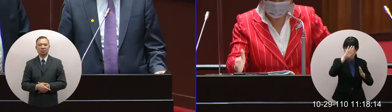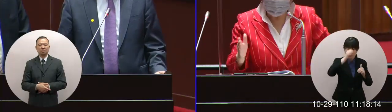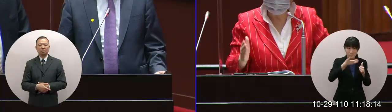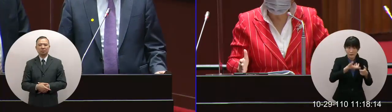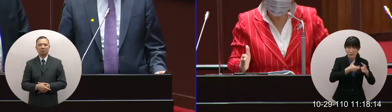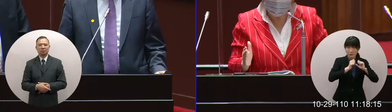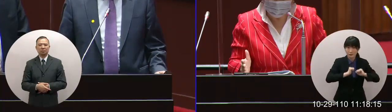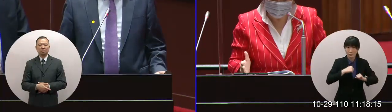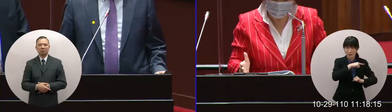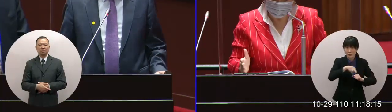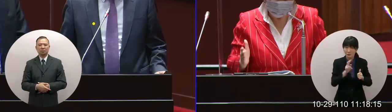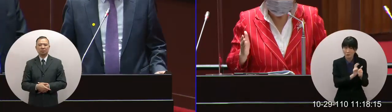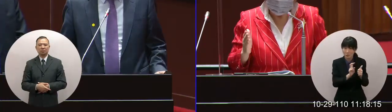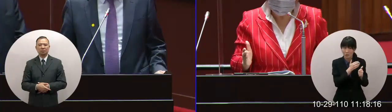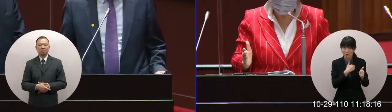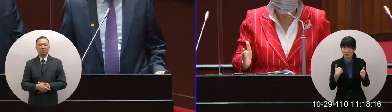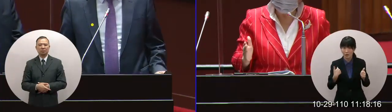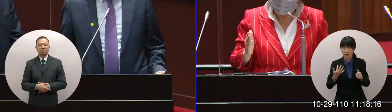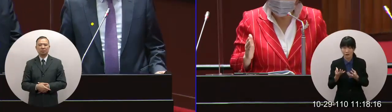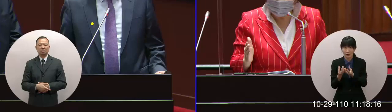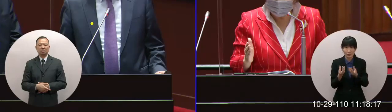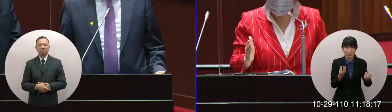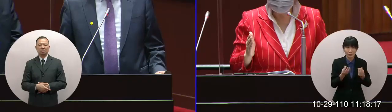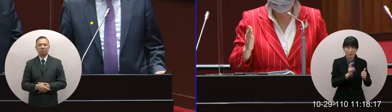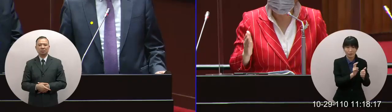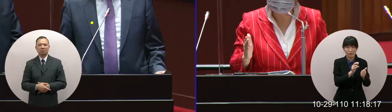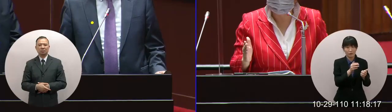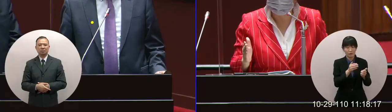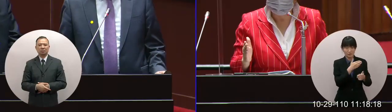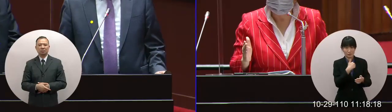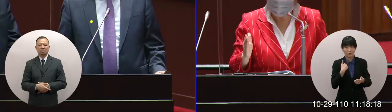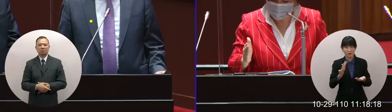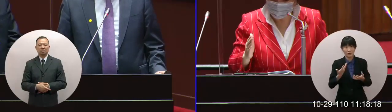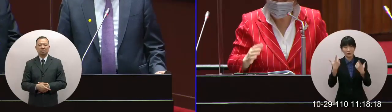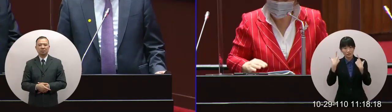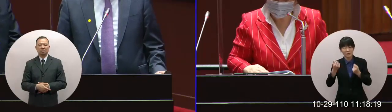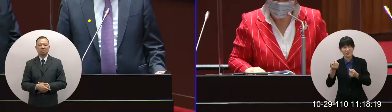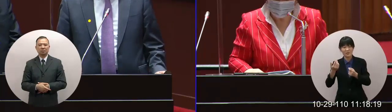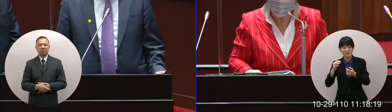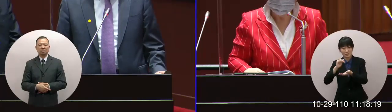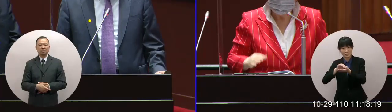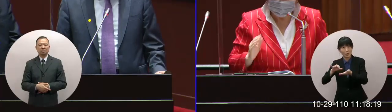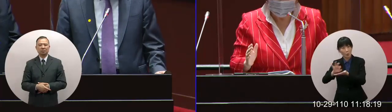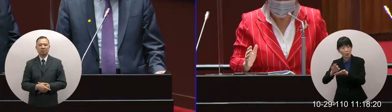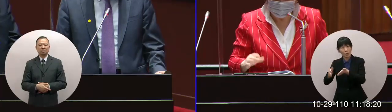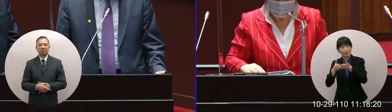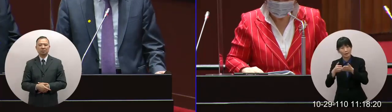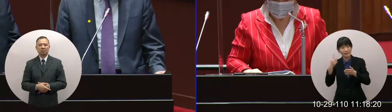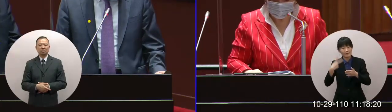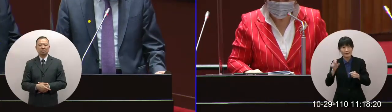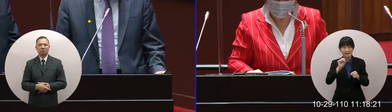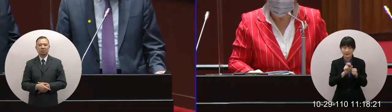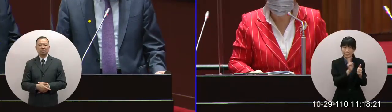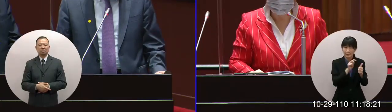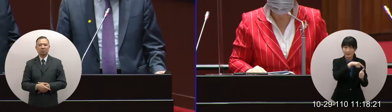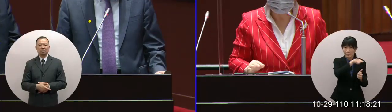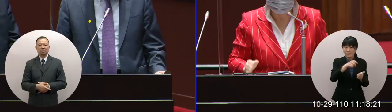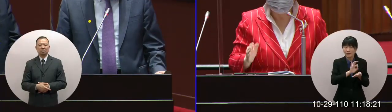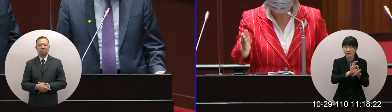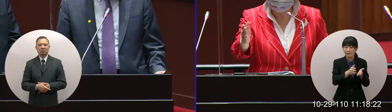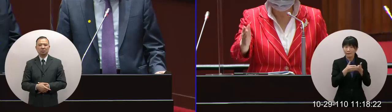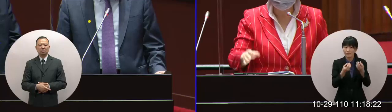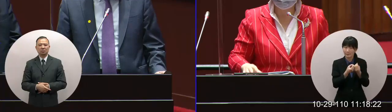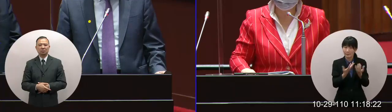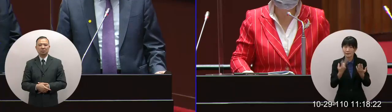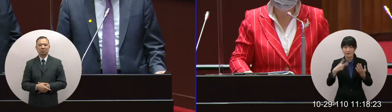吗？会不会压缩到既有的医疗服务的提供？还有最重要，影响原有的健保